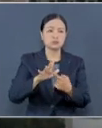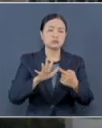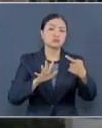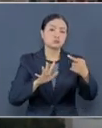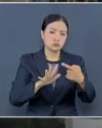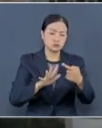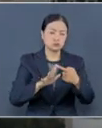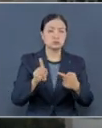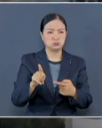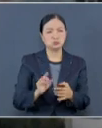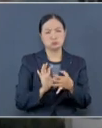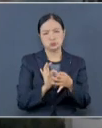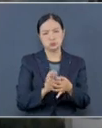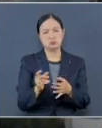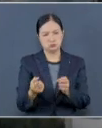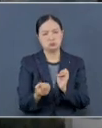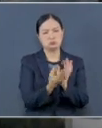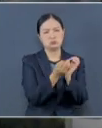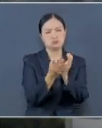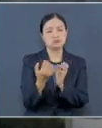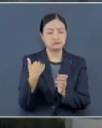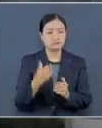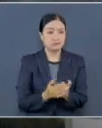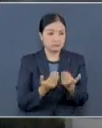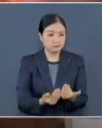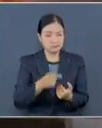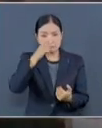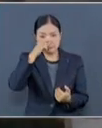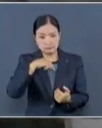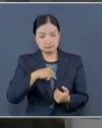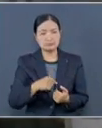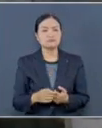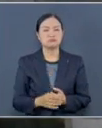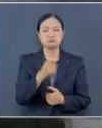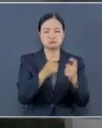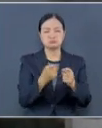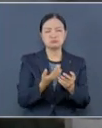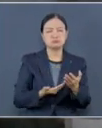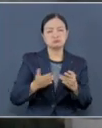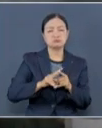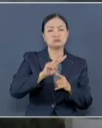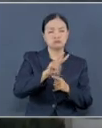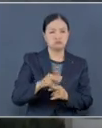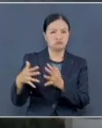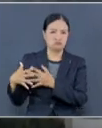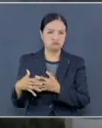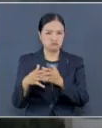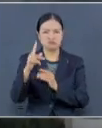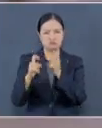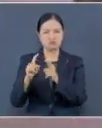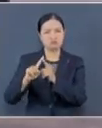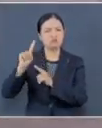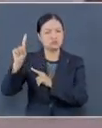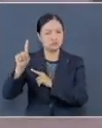อพยพออกจากฉนวนกาซ่าเข้าไปในอียิปต์เพราะตอนนี้ถ้าไทยเราติดอันดับ 2ผู้เสียชีวิตถูกมั้ยฮะสหรัฐอันดับ 1นะ